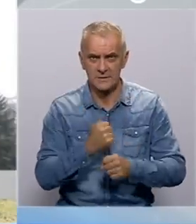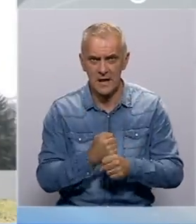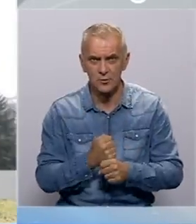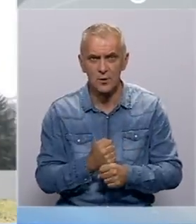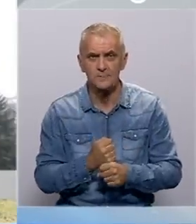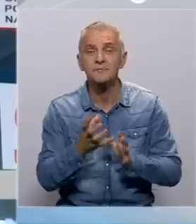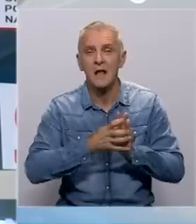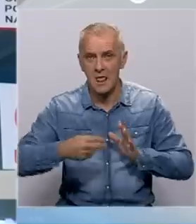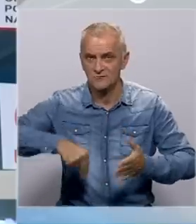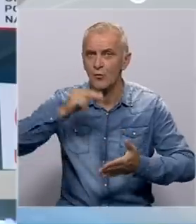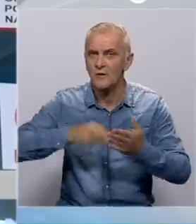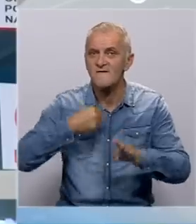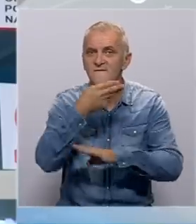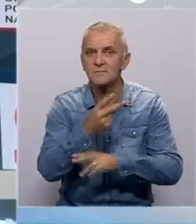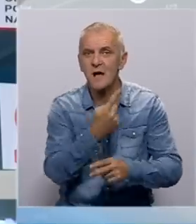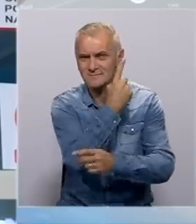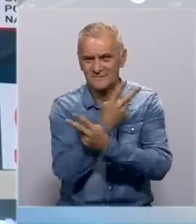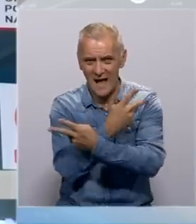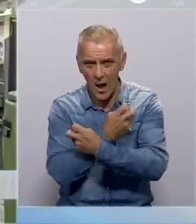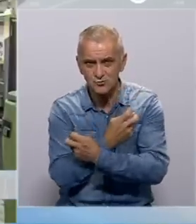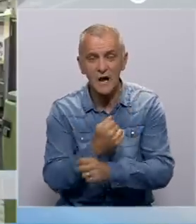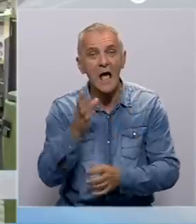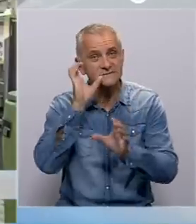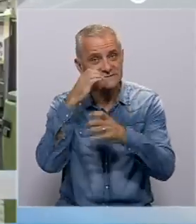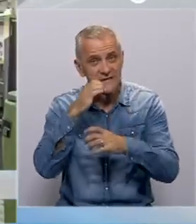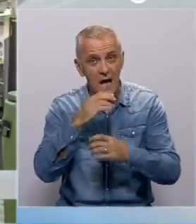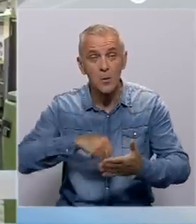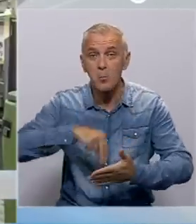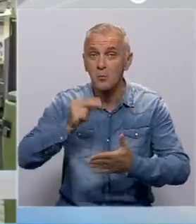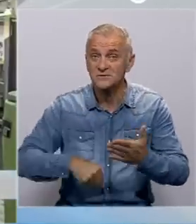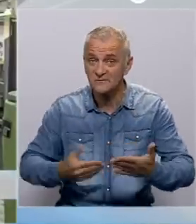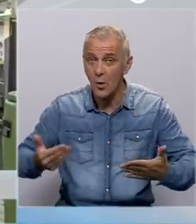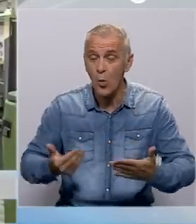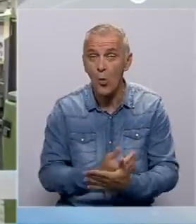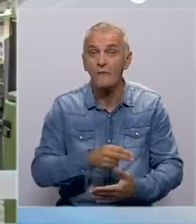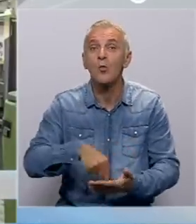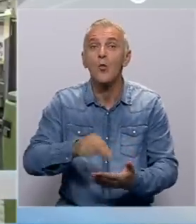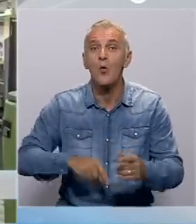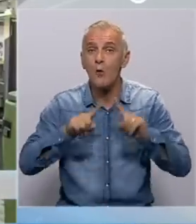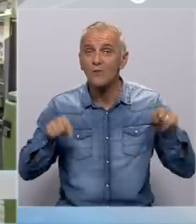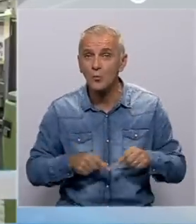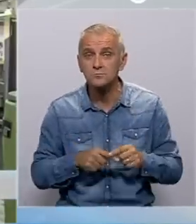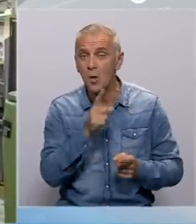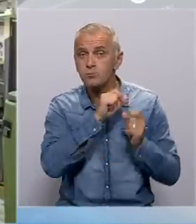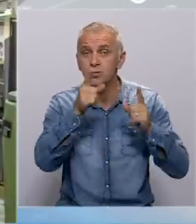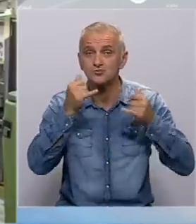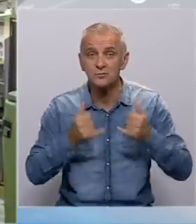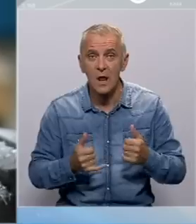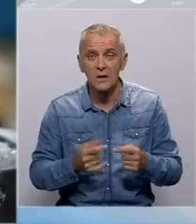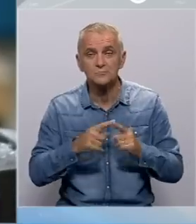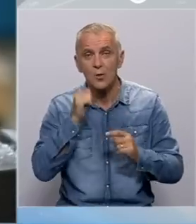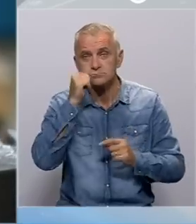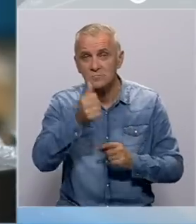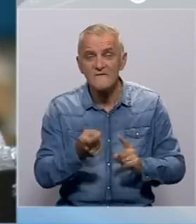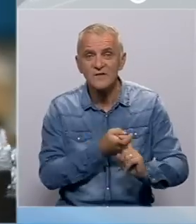stečaja. Nastavljen je ugovor sa firmom iz Austrije, a Zrak je pred potpisivanjem novih ugovora. Poručeno je to danas tokom